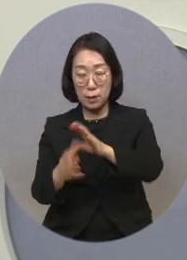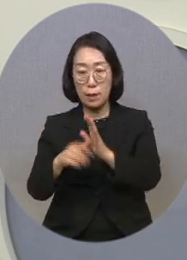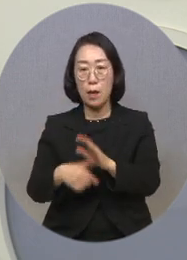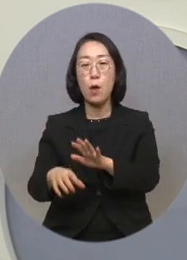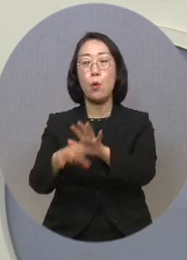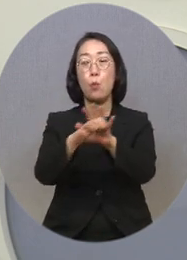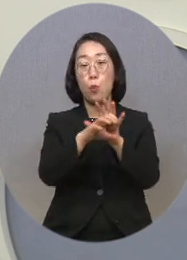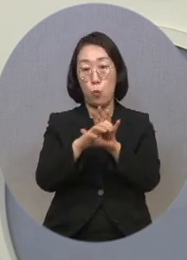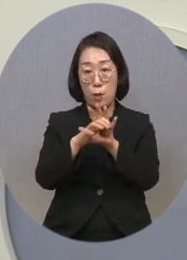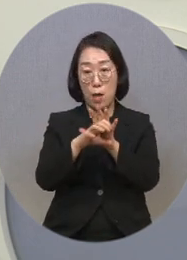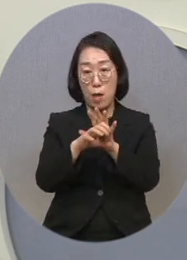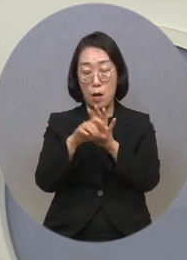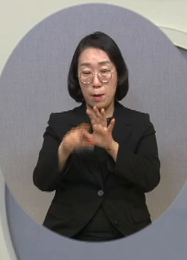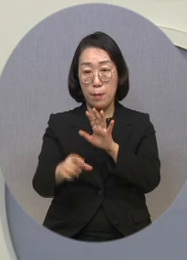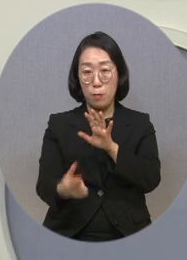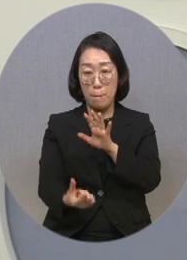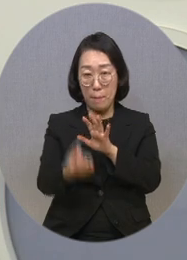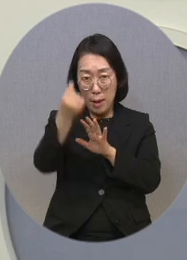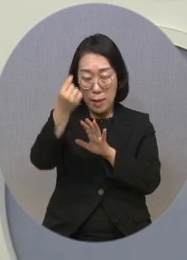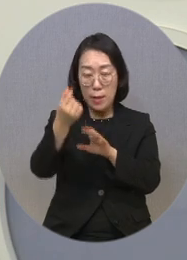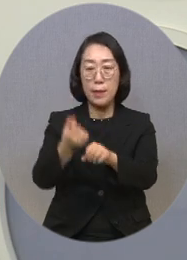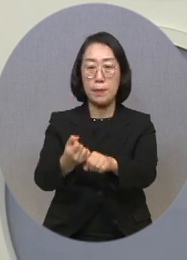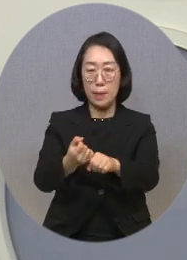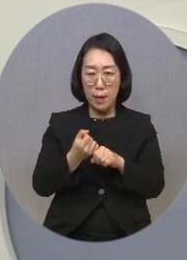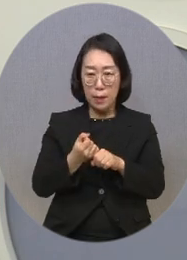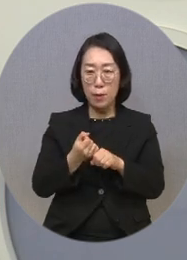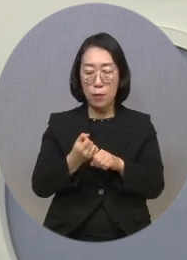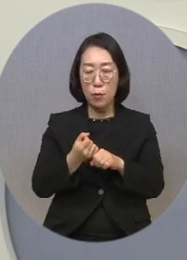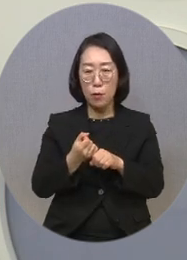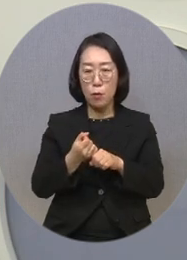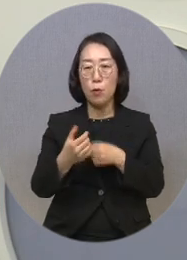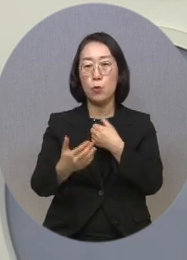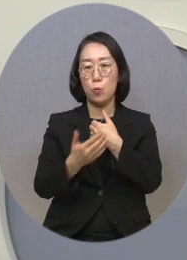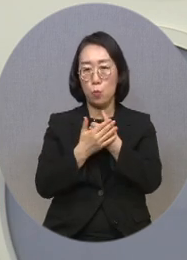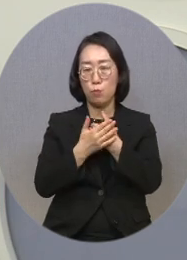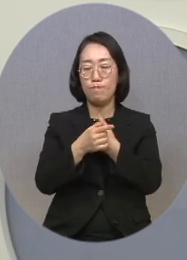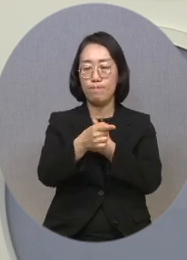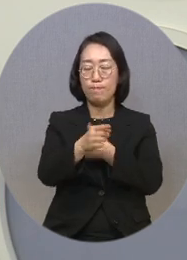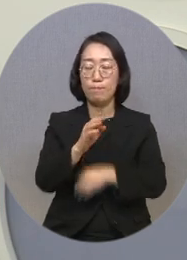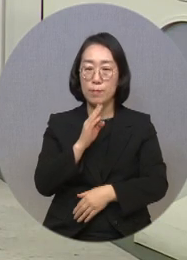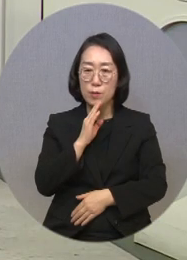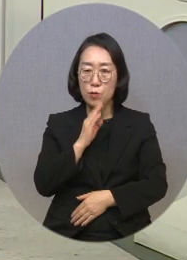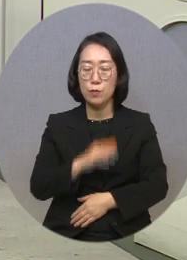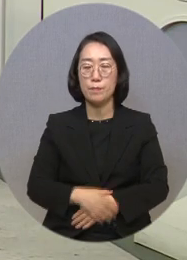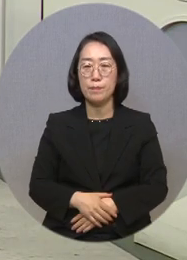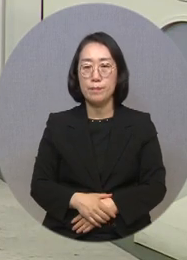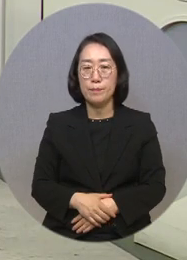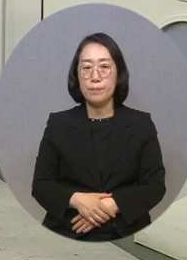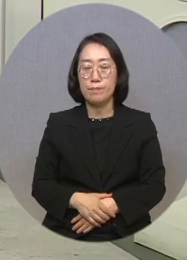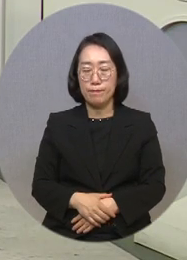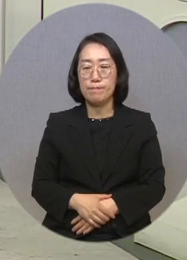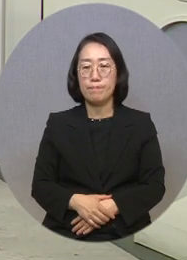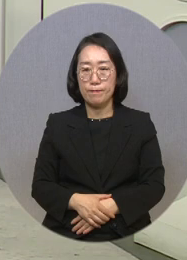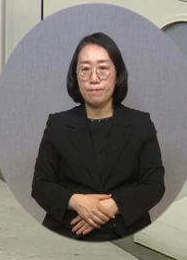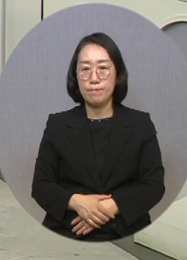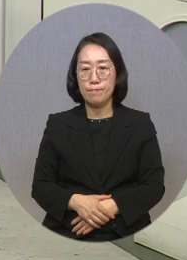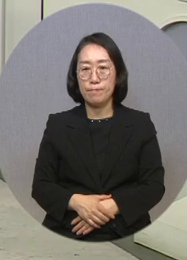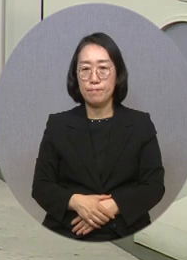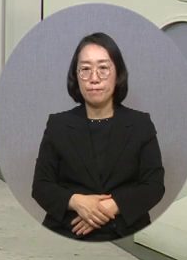코로나가 더 빨리 당겨준 것 같아요. 우리가 아. 어차피 해야 할 일들을 그래서 그러니까